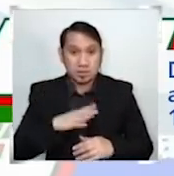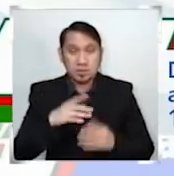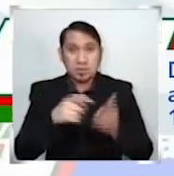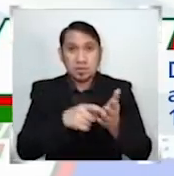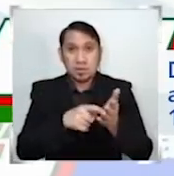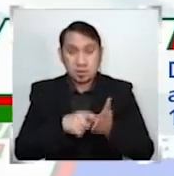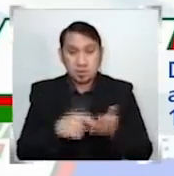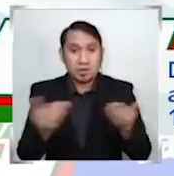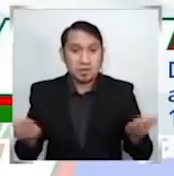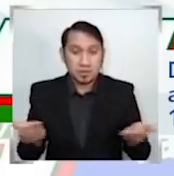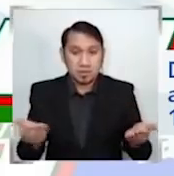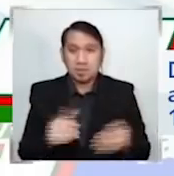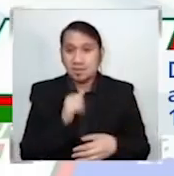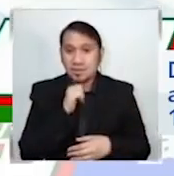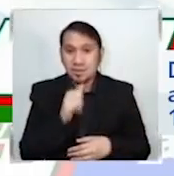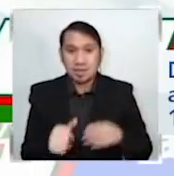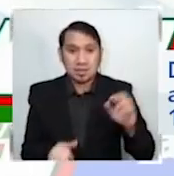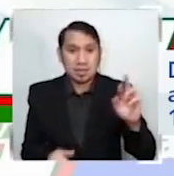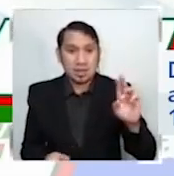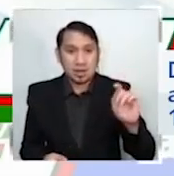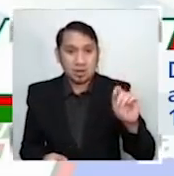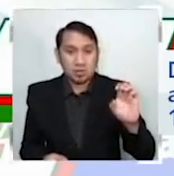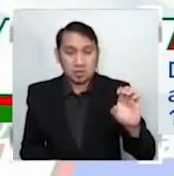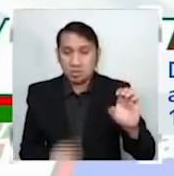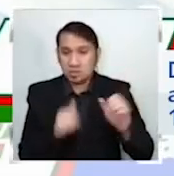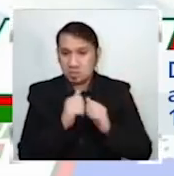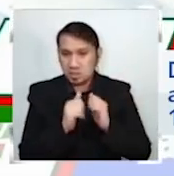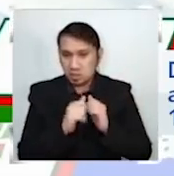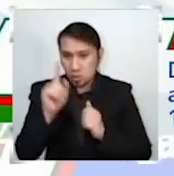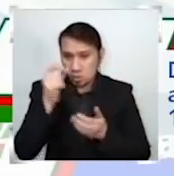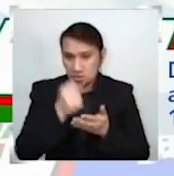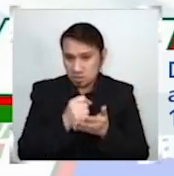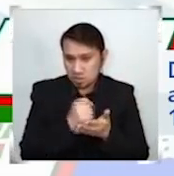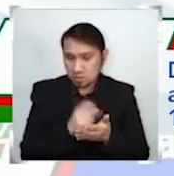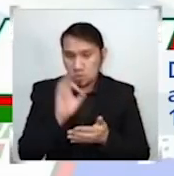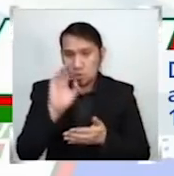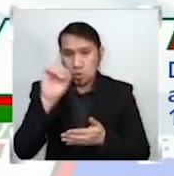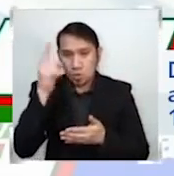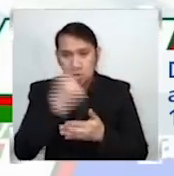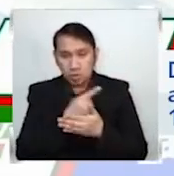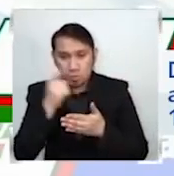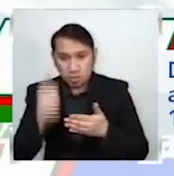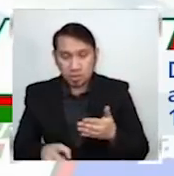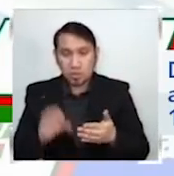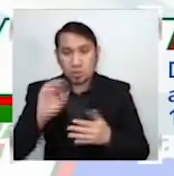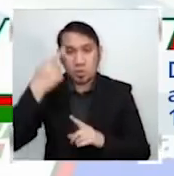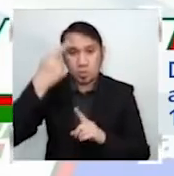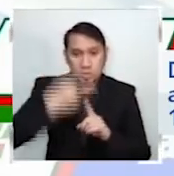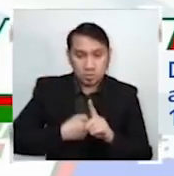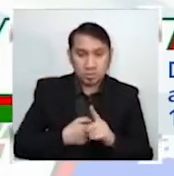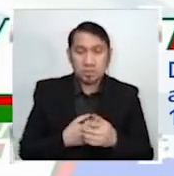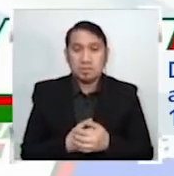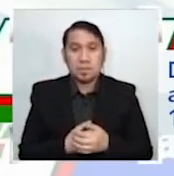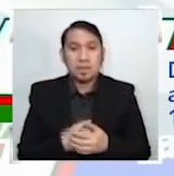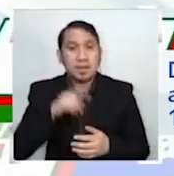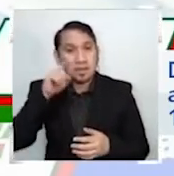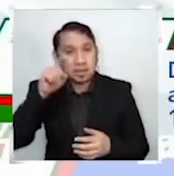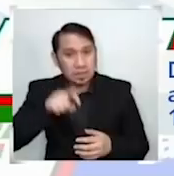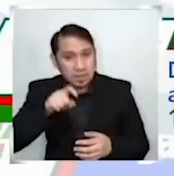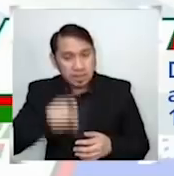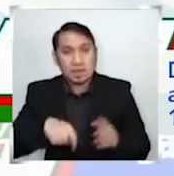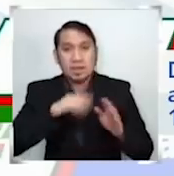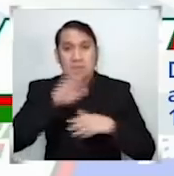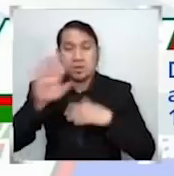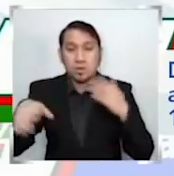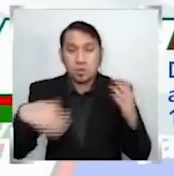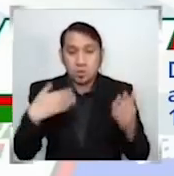Hindi po ROTC lang na isang subject o isang weekend o isang buwan sa isang taon. Dapat po lahat ng